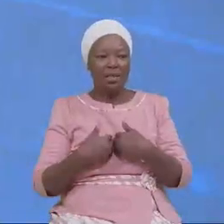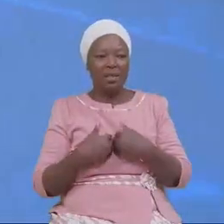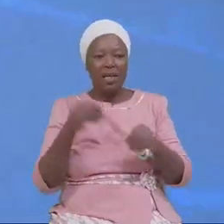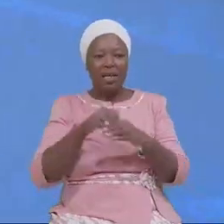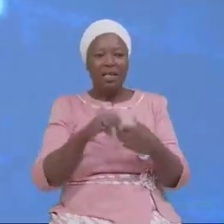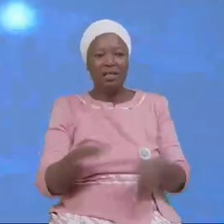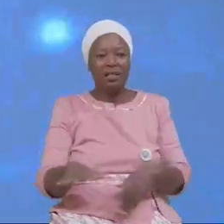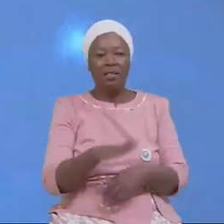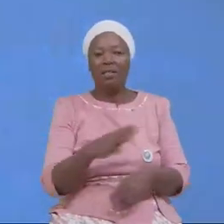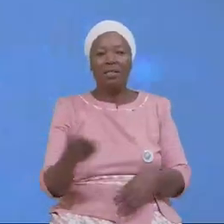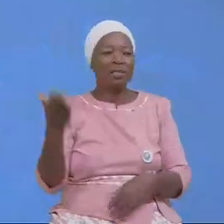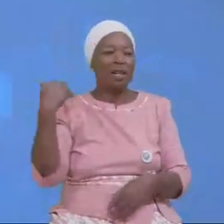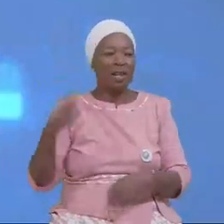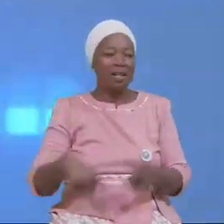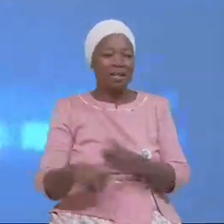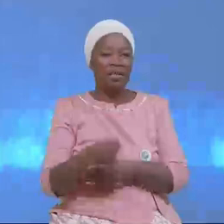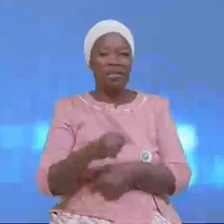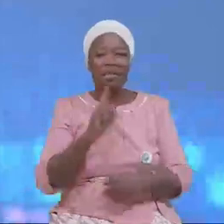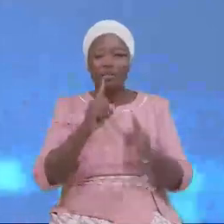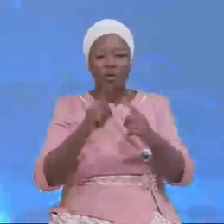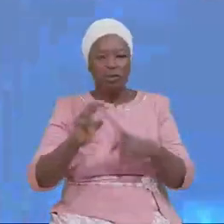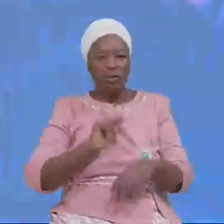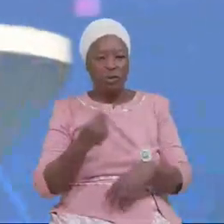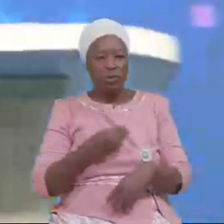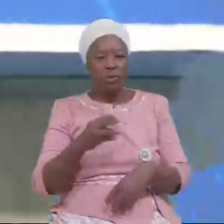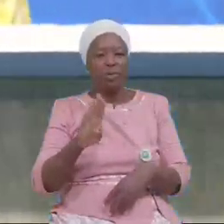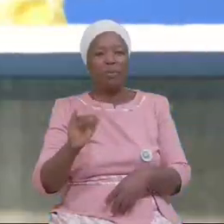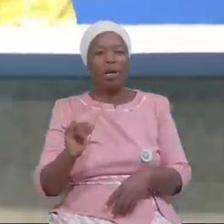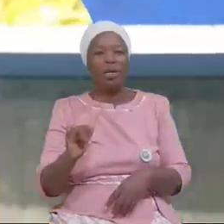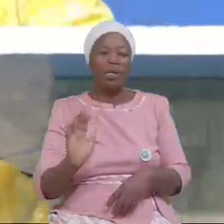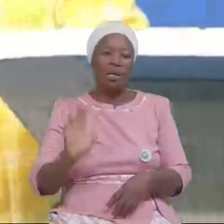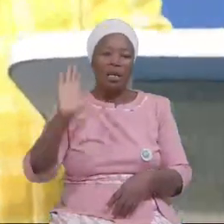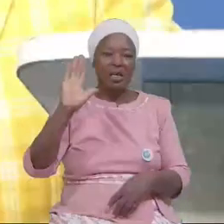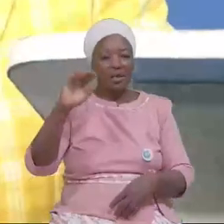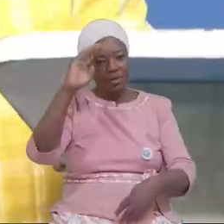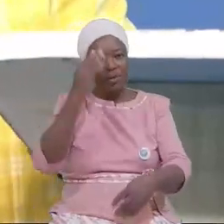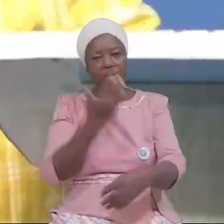ces derniers temps nous a parlé par le Fils.